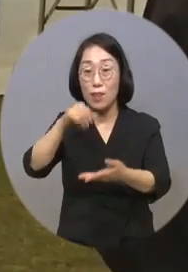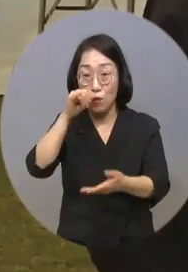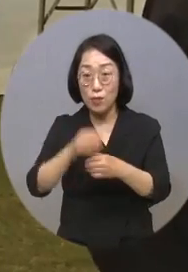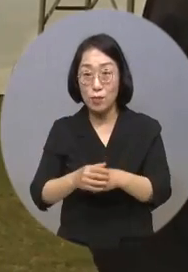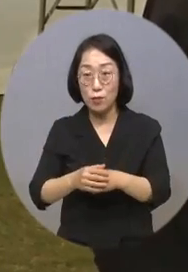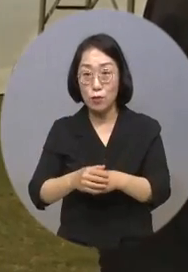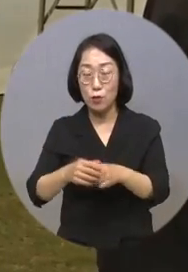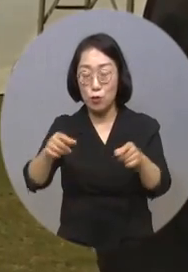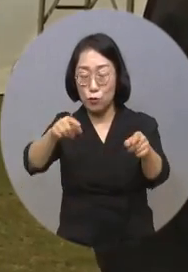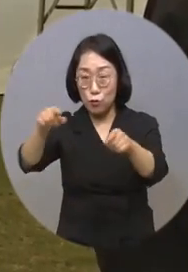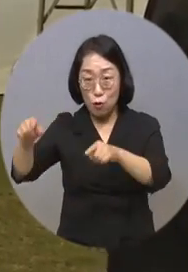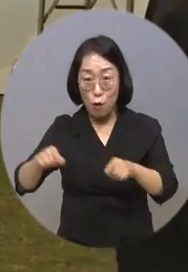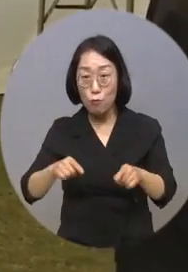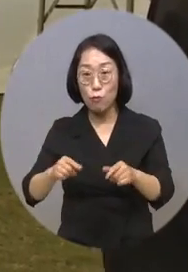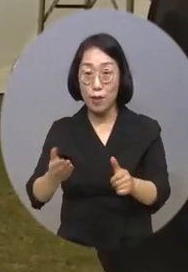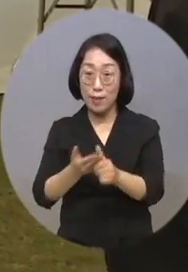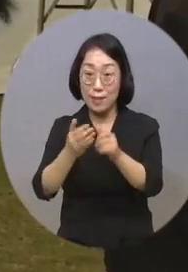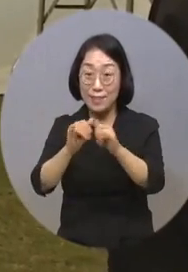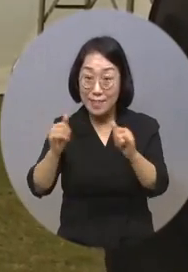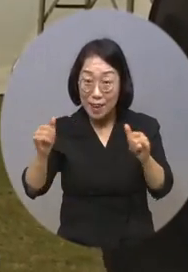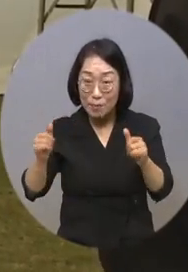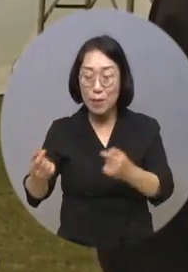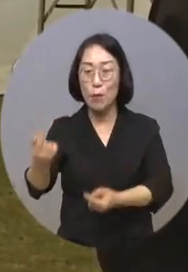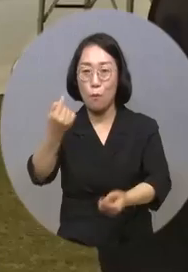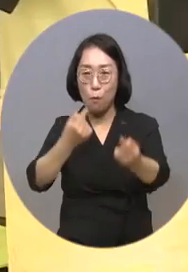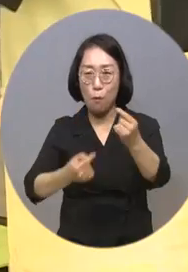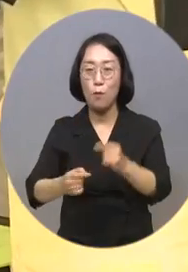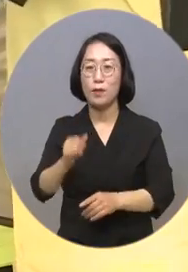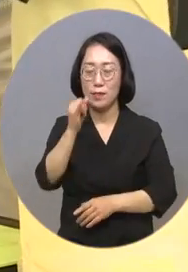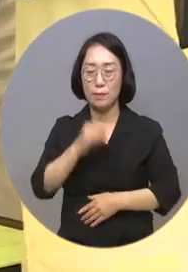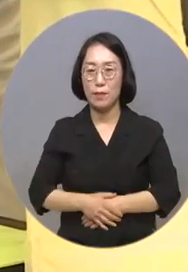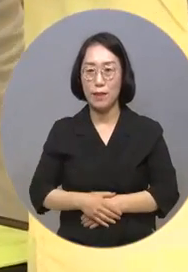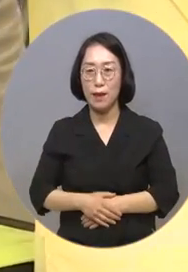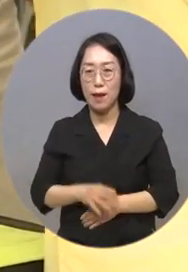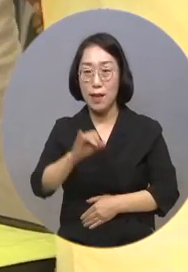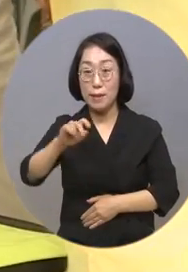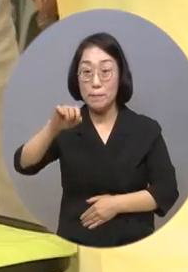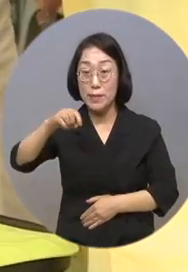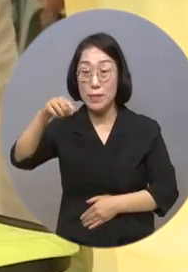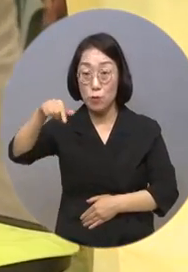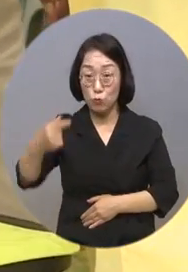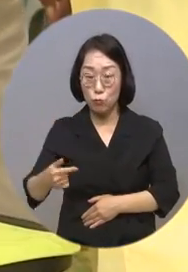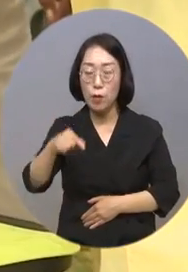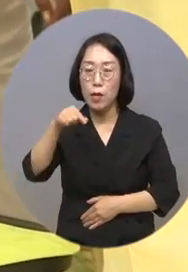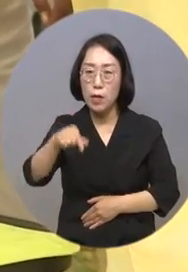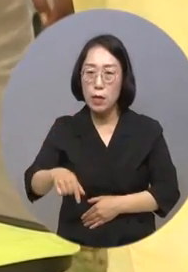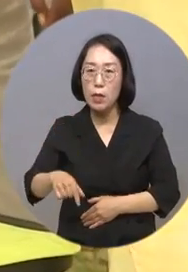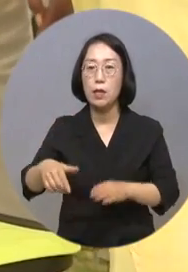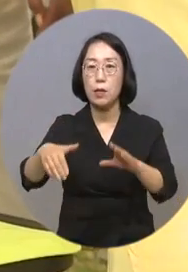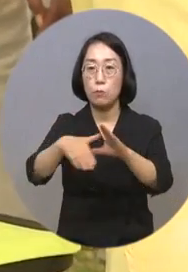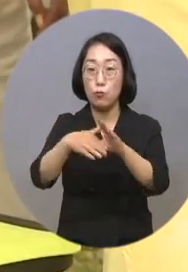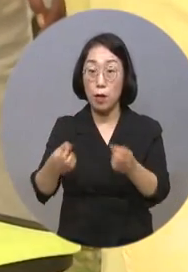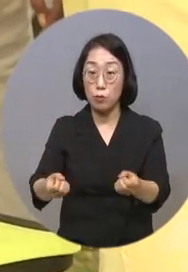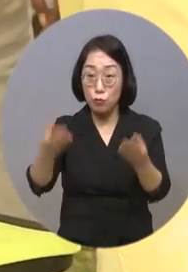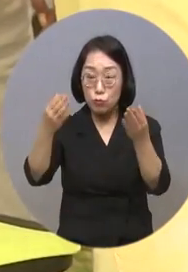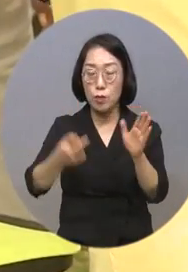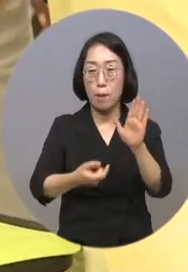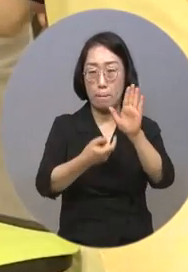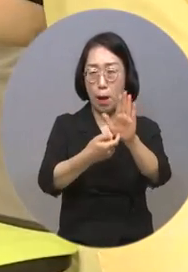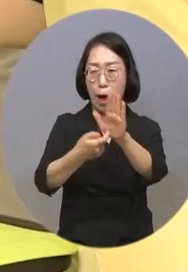전국의 반려동물 애호가들이 오수를 찾고 있습니다. 임실군은 의견문화제의 브랜드 인지도를